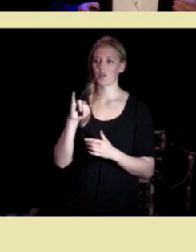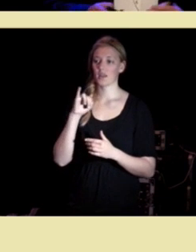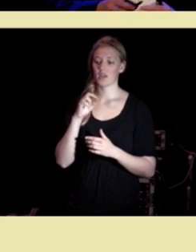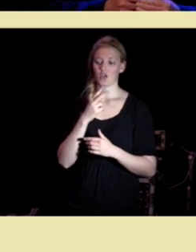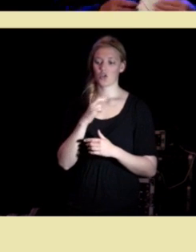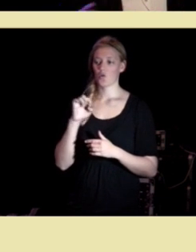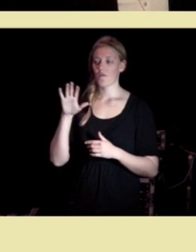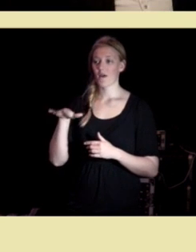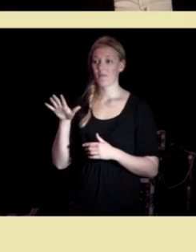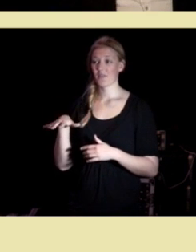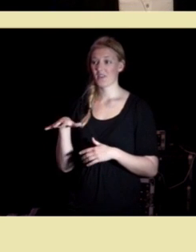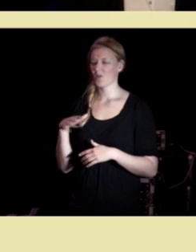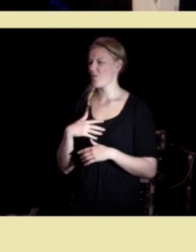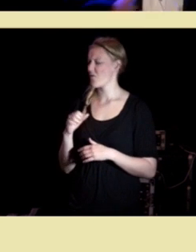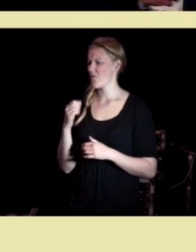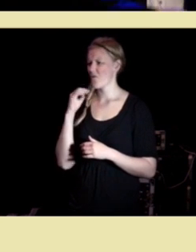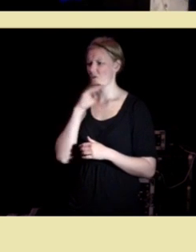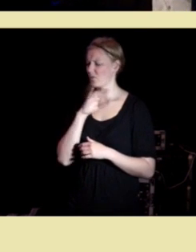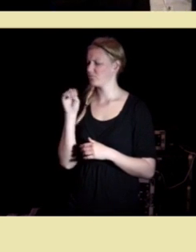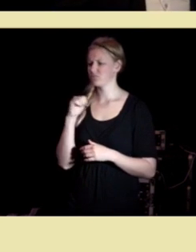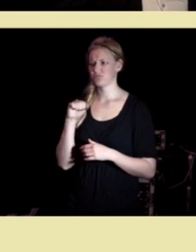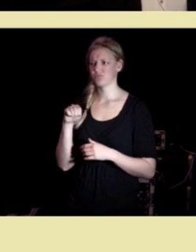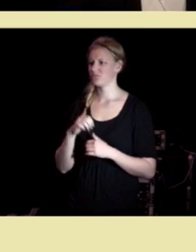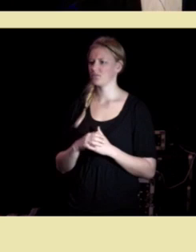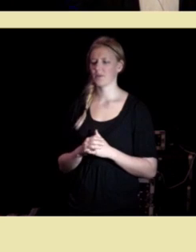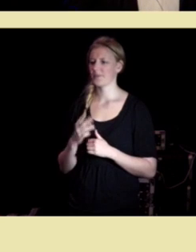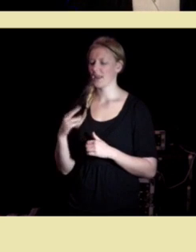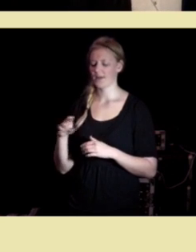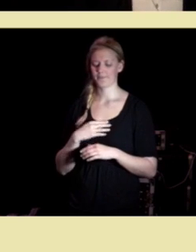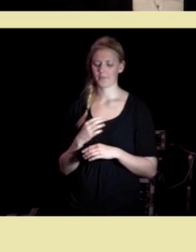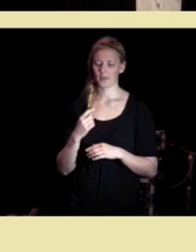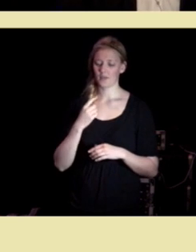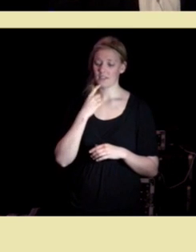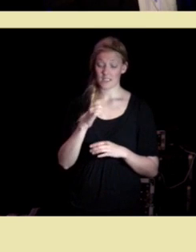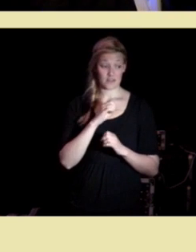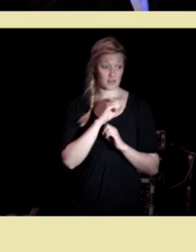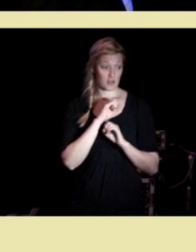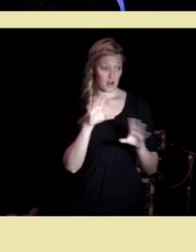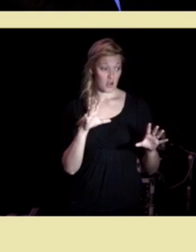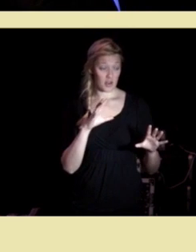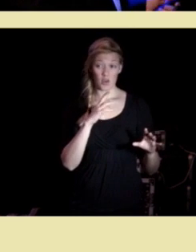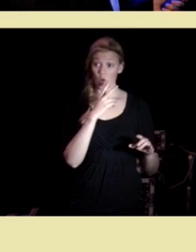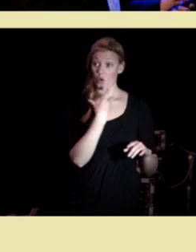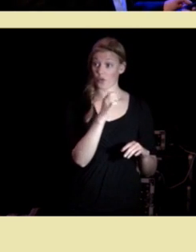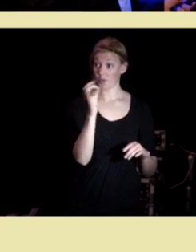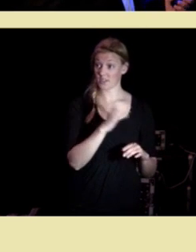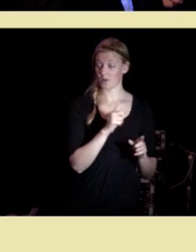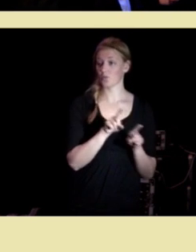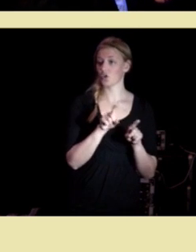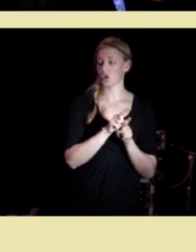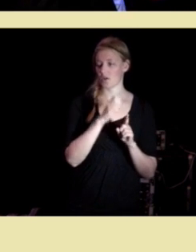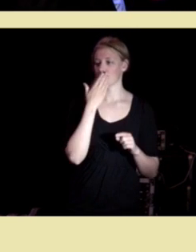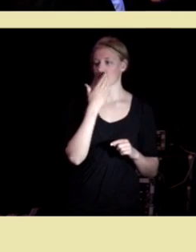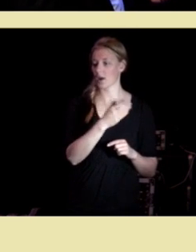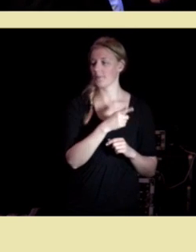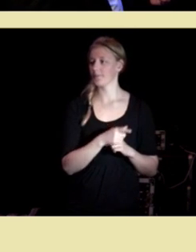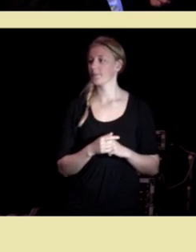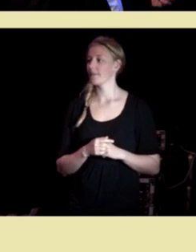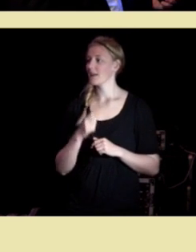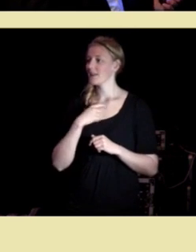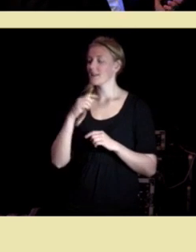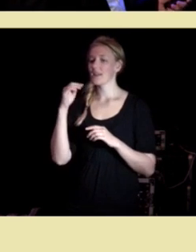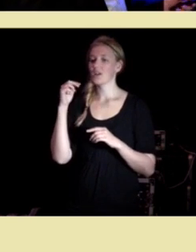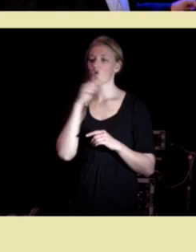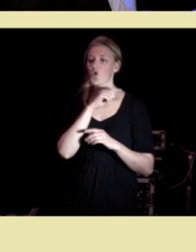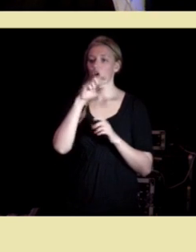gispet man. Ja, så vi sier det, og klarer vi 80% av det, så går det bra. Men her ser dere hva de fikk til. Disse